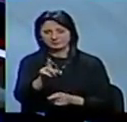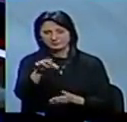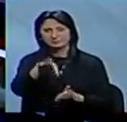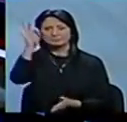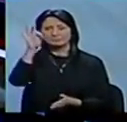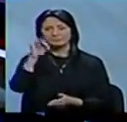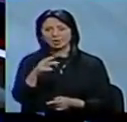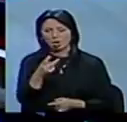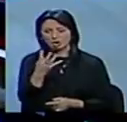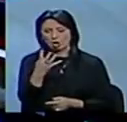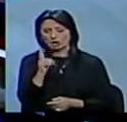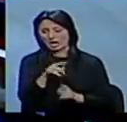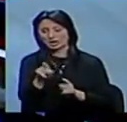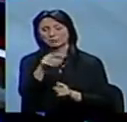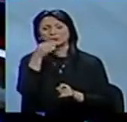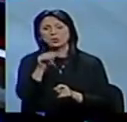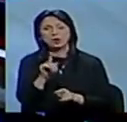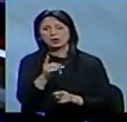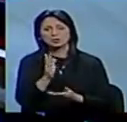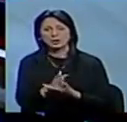დანარჩენ 24 კანდიდატ შორის?